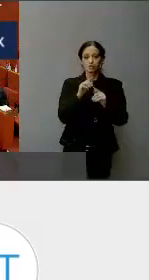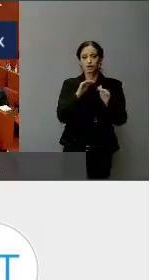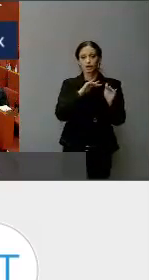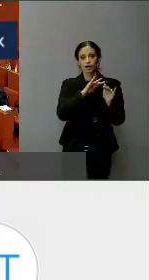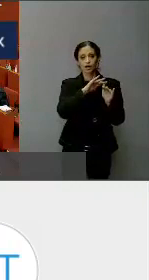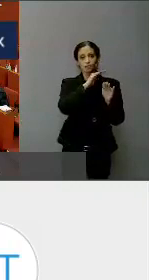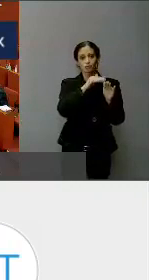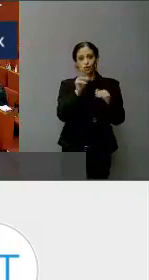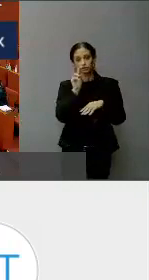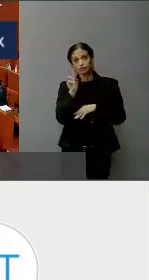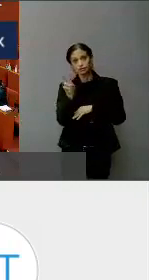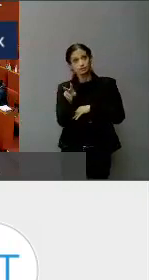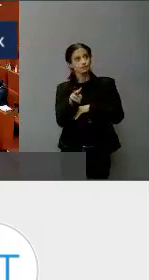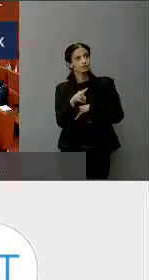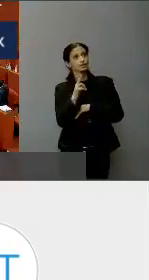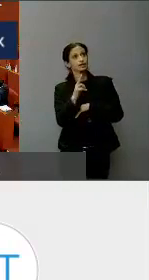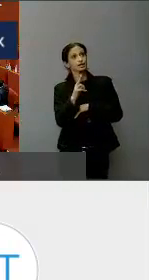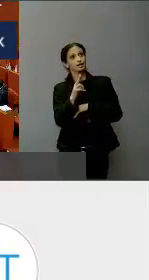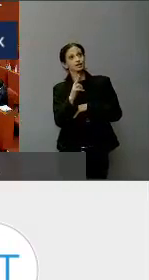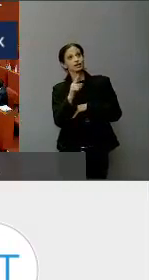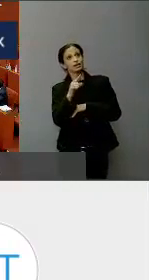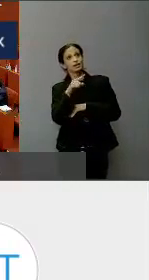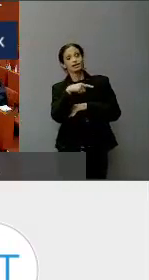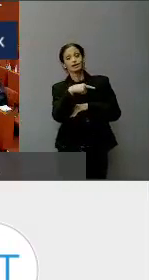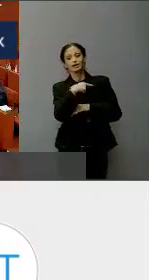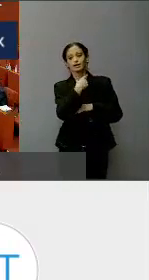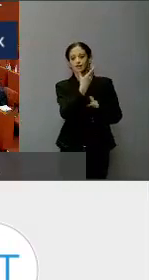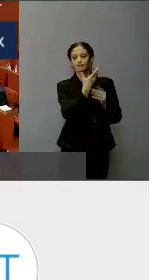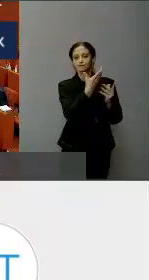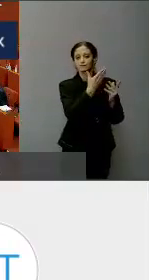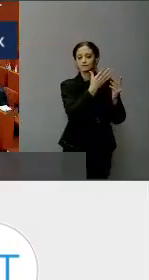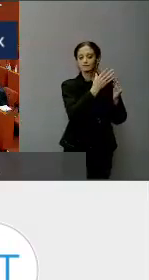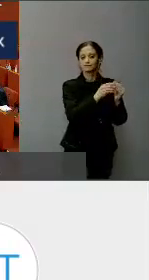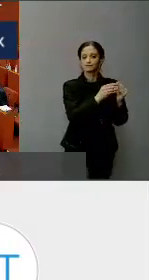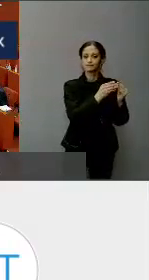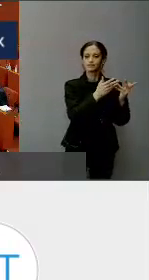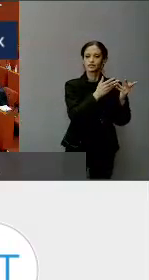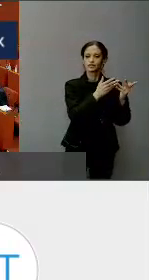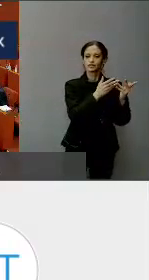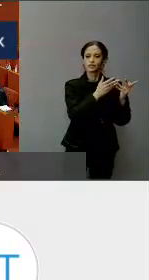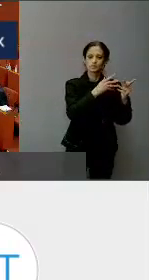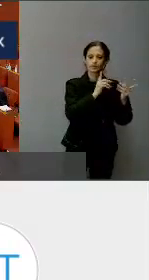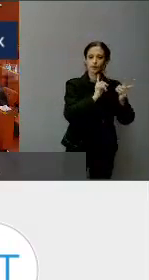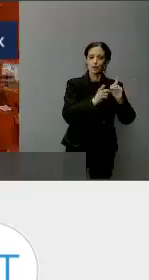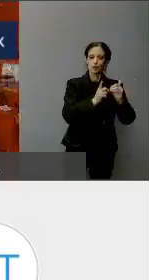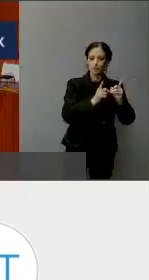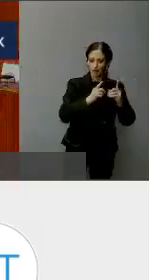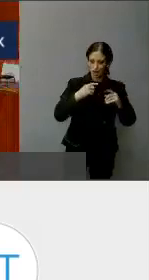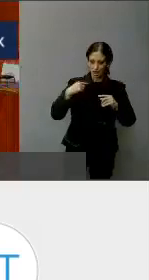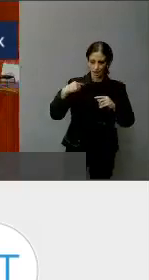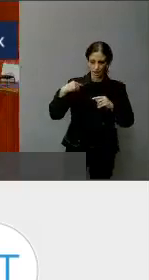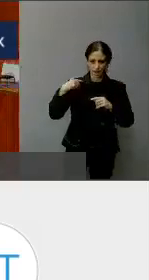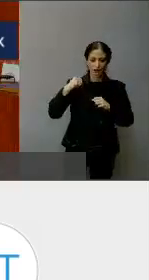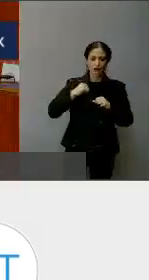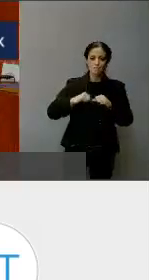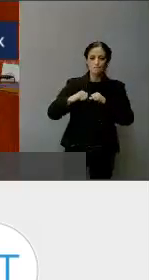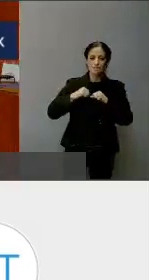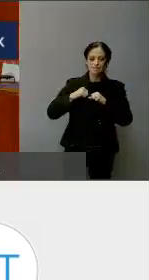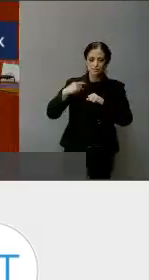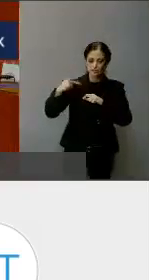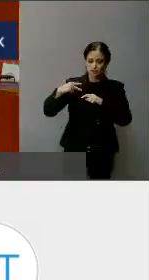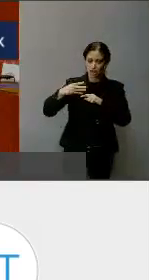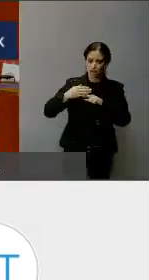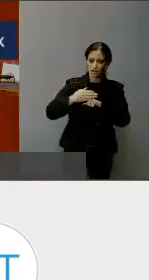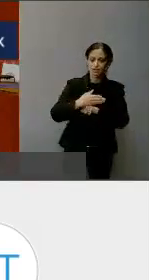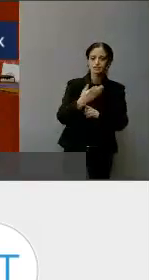vedere poi il frutto di questa politica green in tutti questi anni di amministrazione di sinistra che